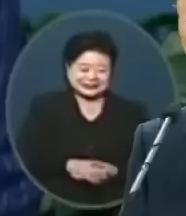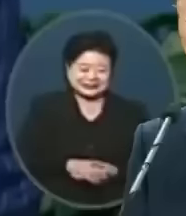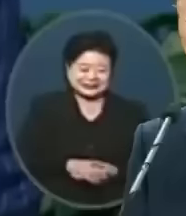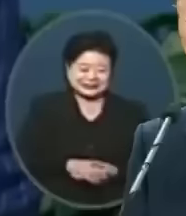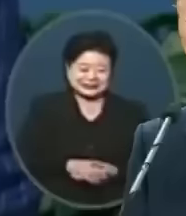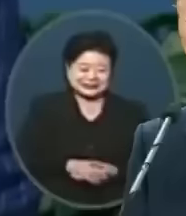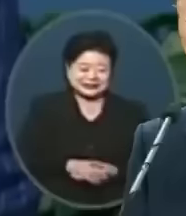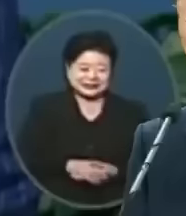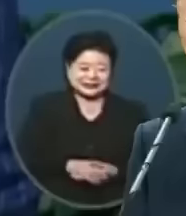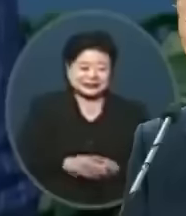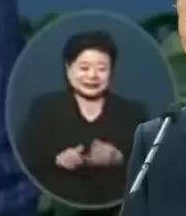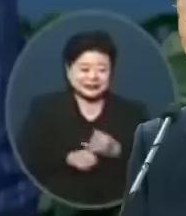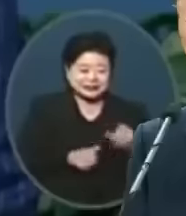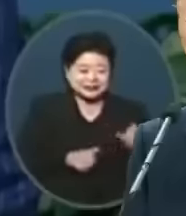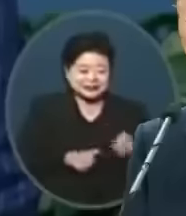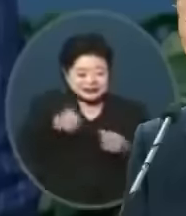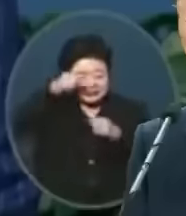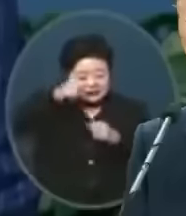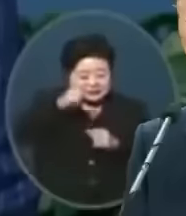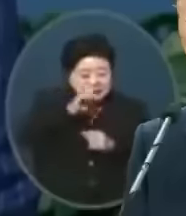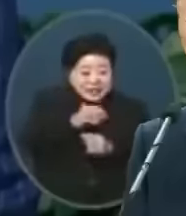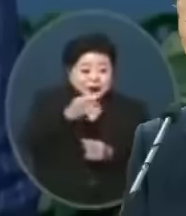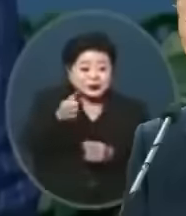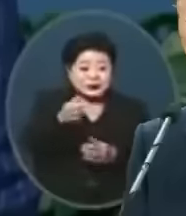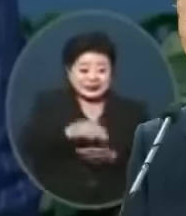우리 집사람이 내게 신발을 하나 사왔습니다.